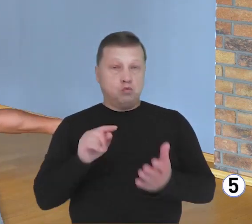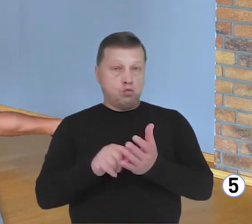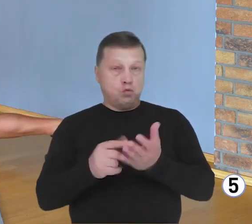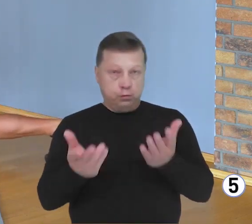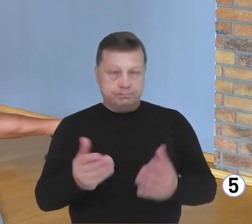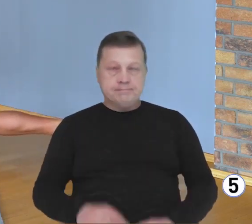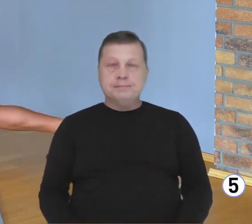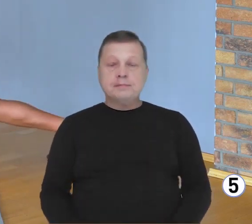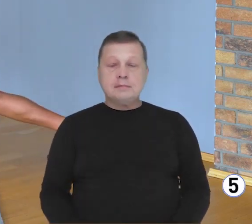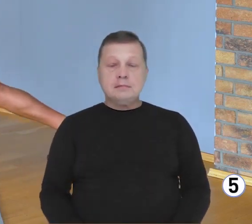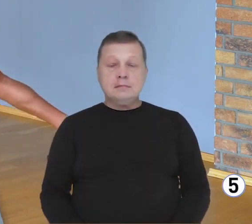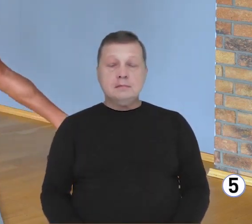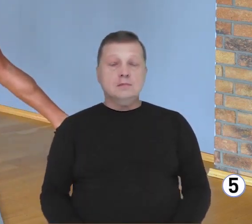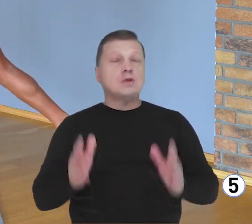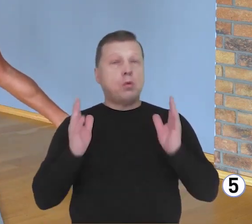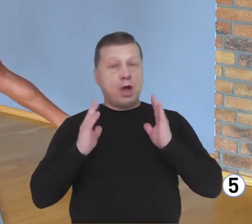W ten sposób.